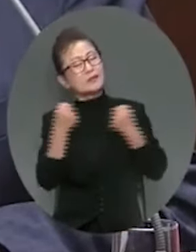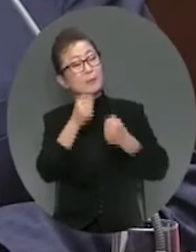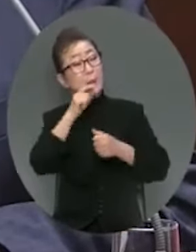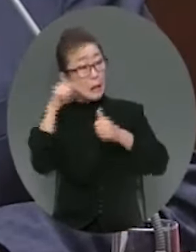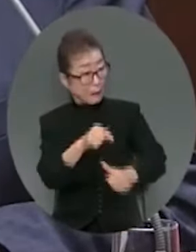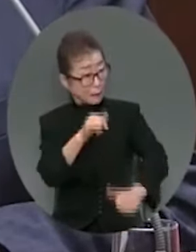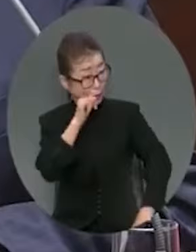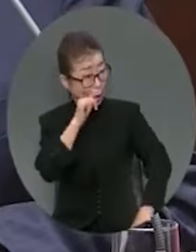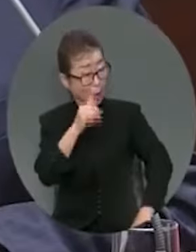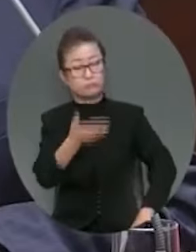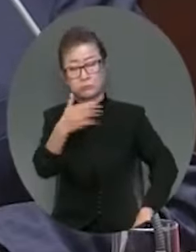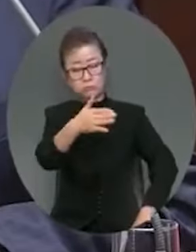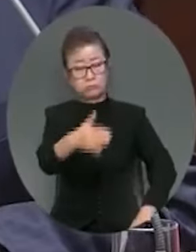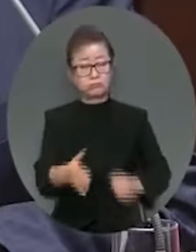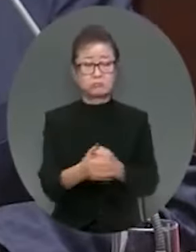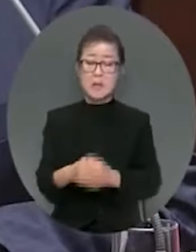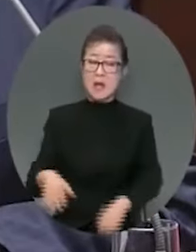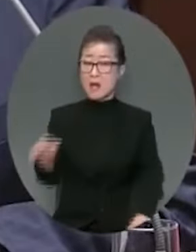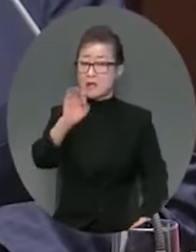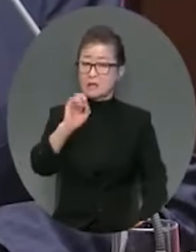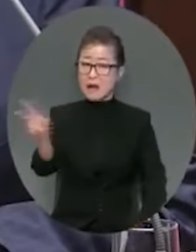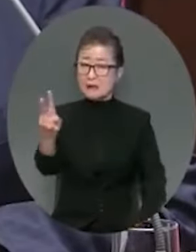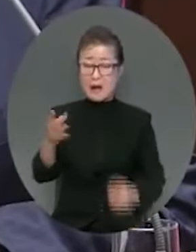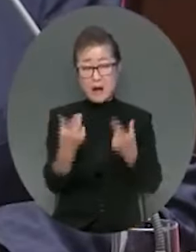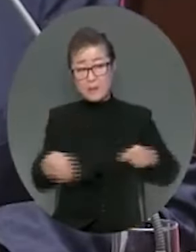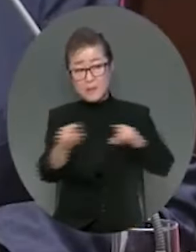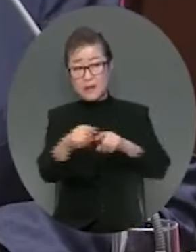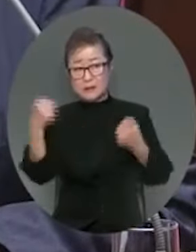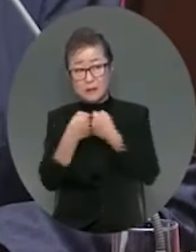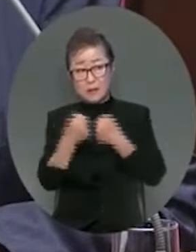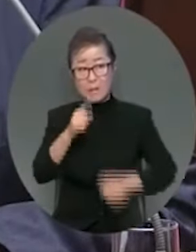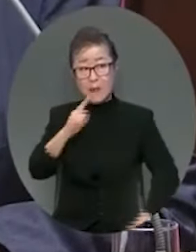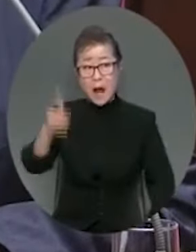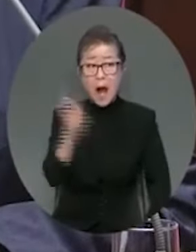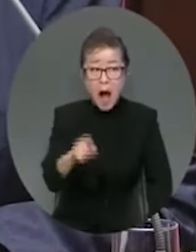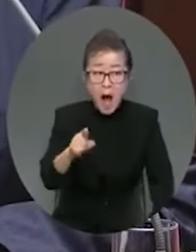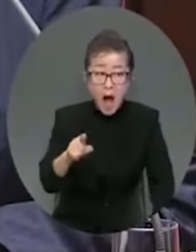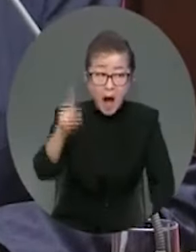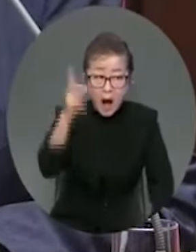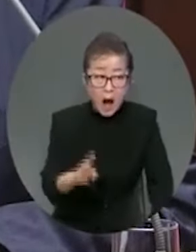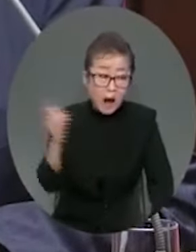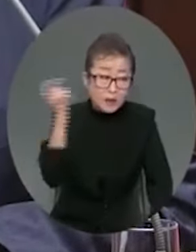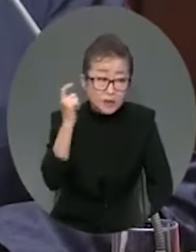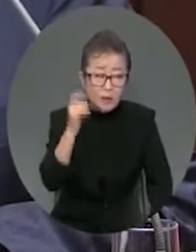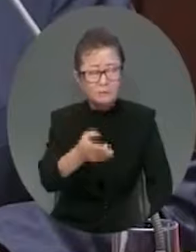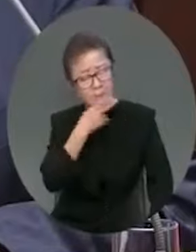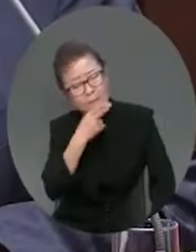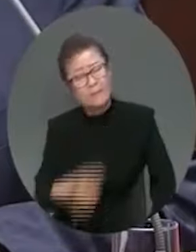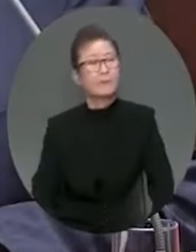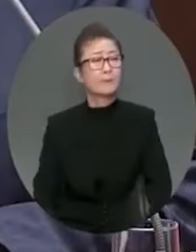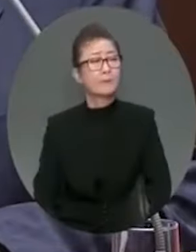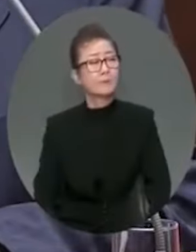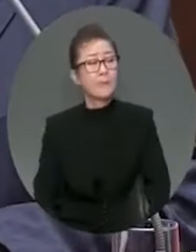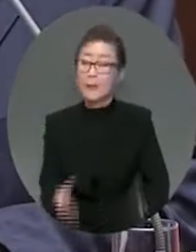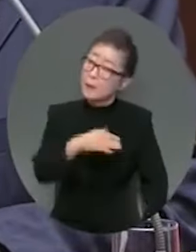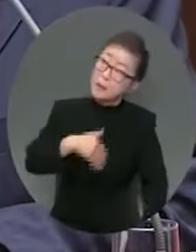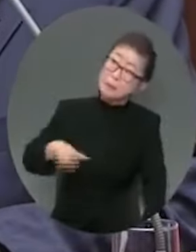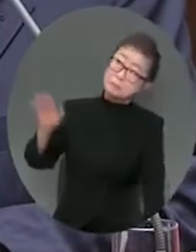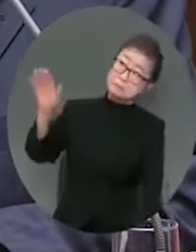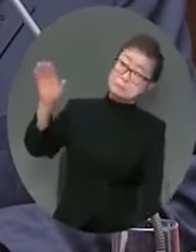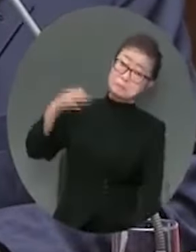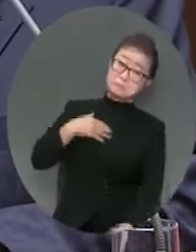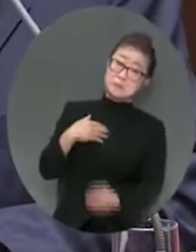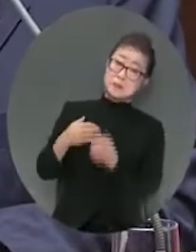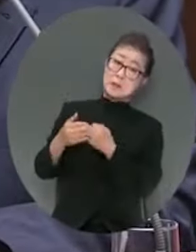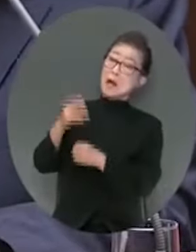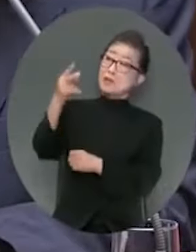여당 국회의원들에게 야당과 싸우라고 하는 사람이 있었어요? 대통령님, 김대중 대통령께서 저한테 싸우라고 할 때